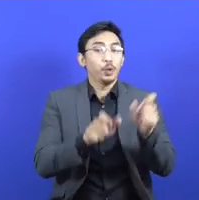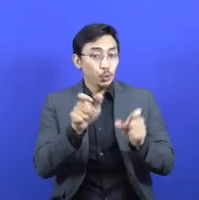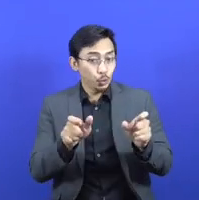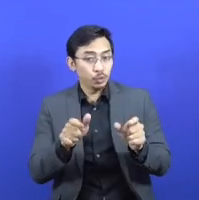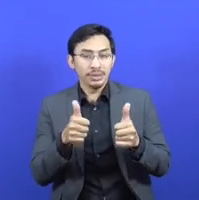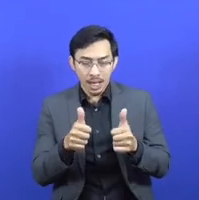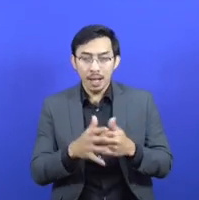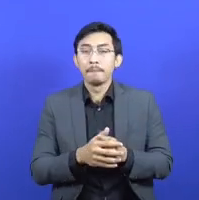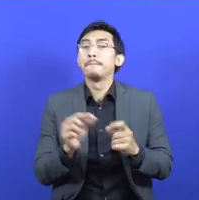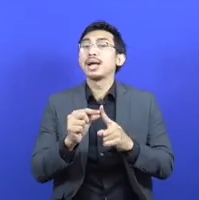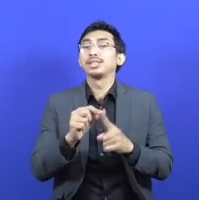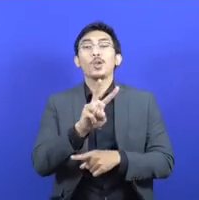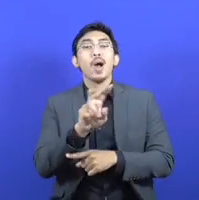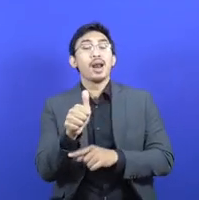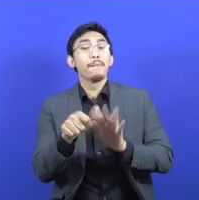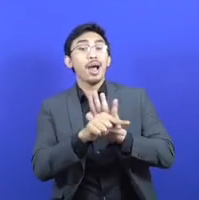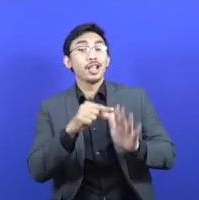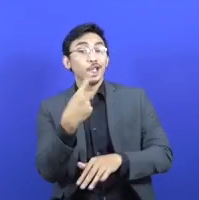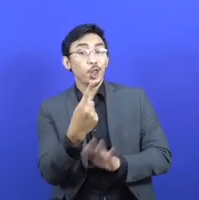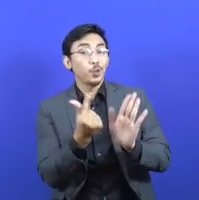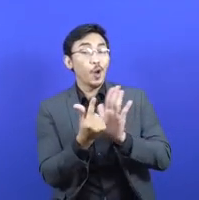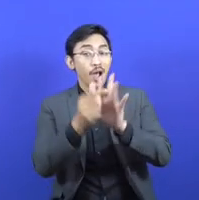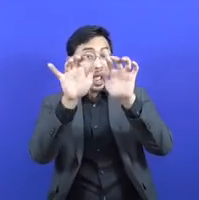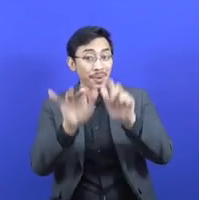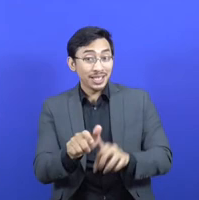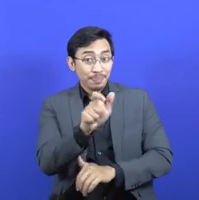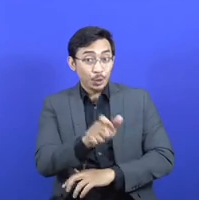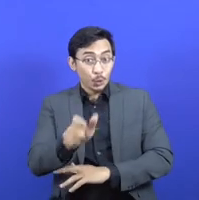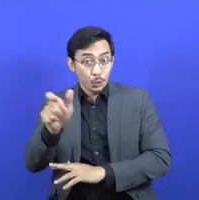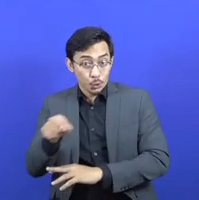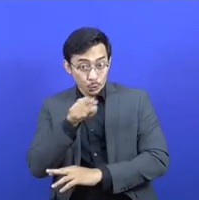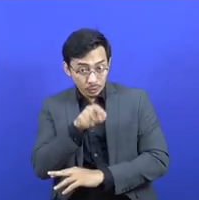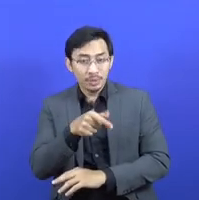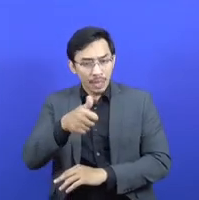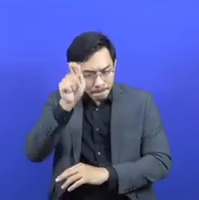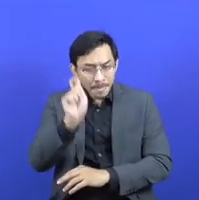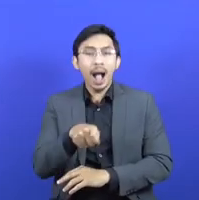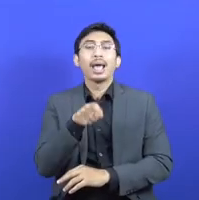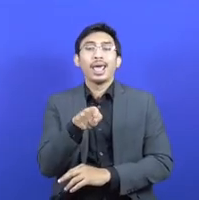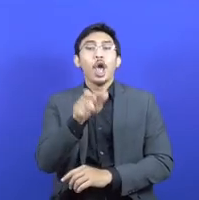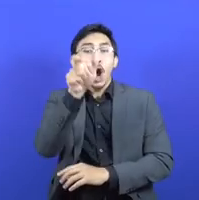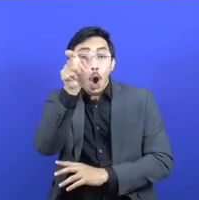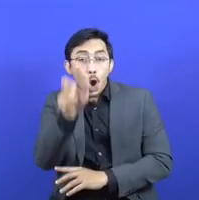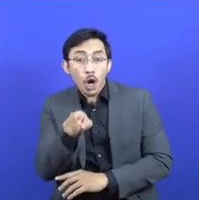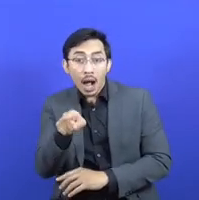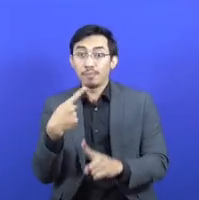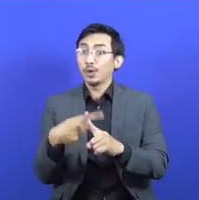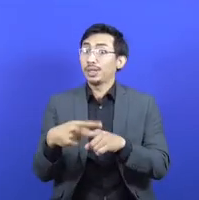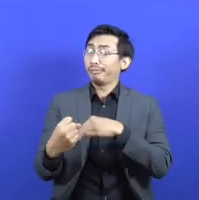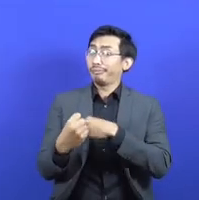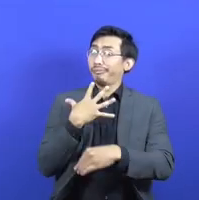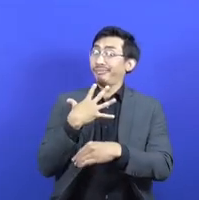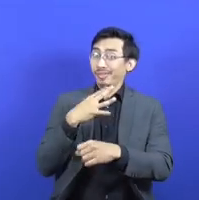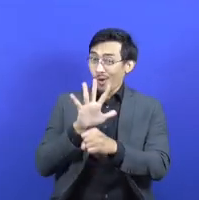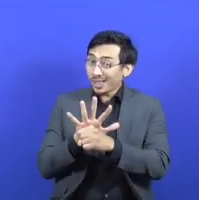administrasi penduduk. Pasal 26 ayat 1 Undang-Undang Administrasi Penduduk juga bisa digunakan bagi penduduk